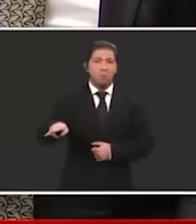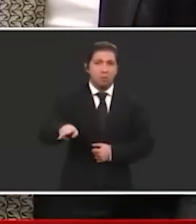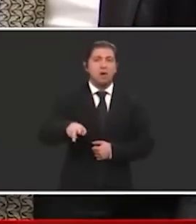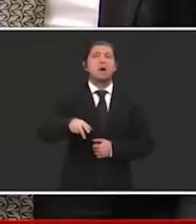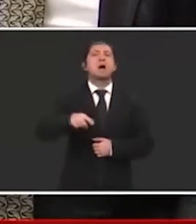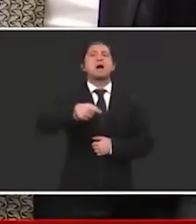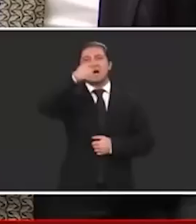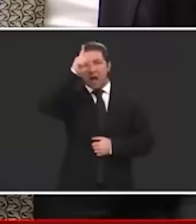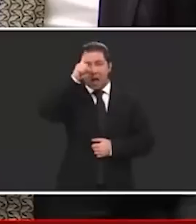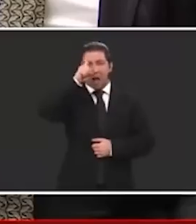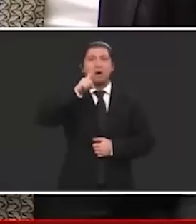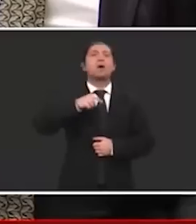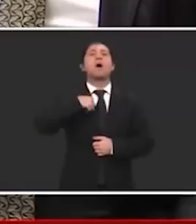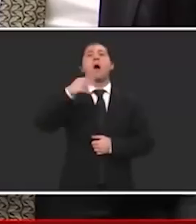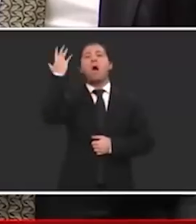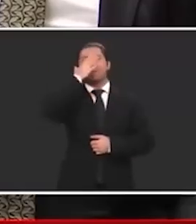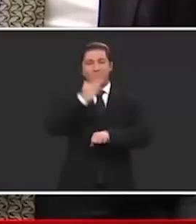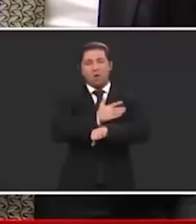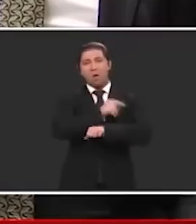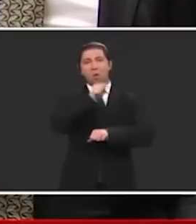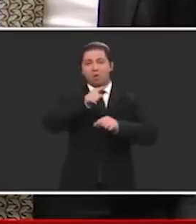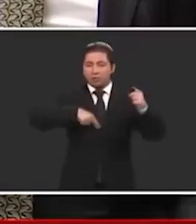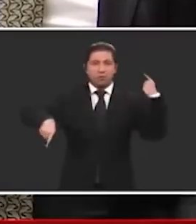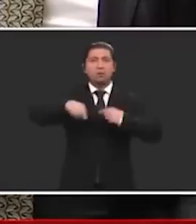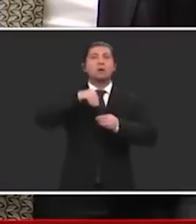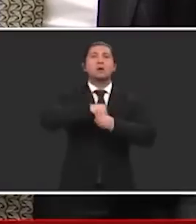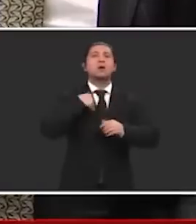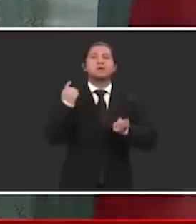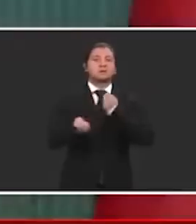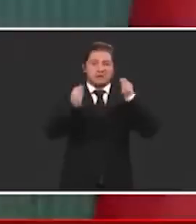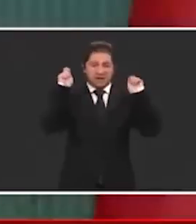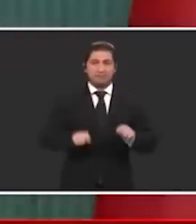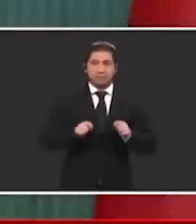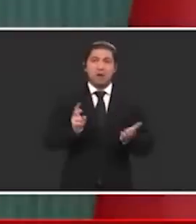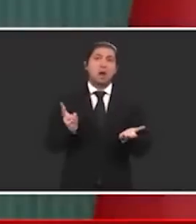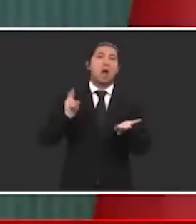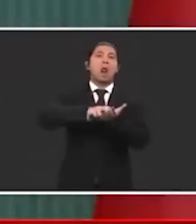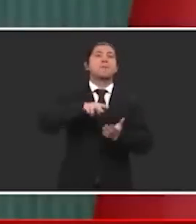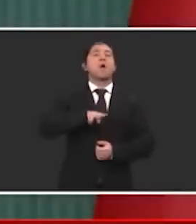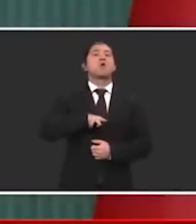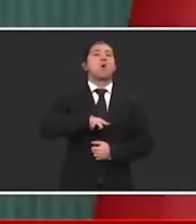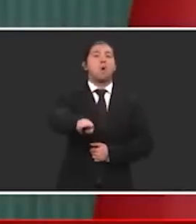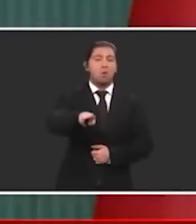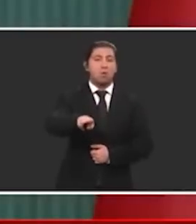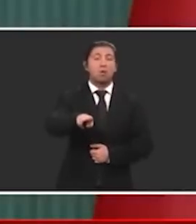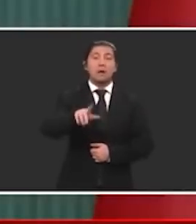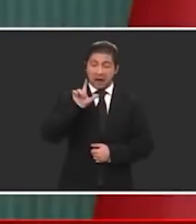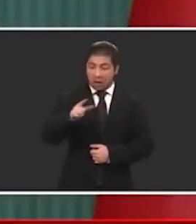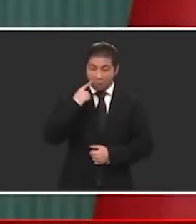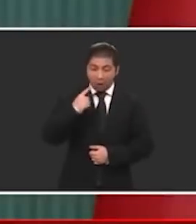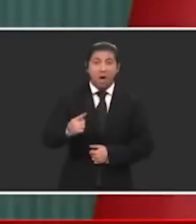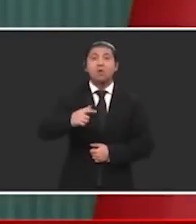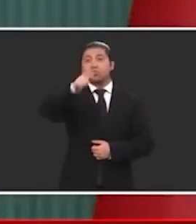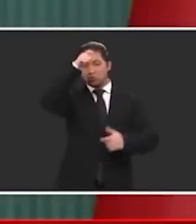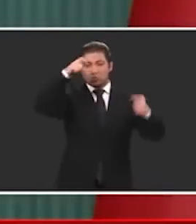ve Körfez ülkeleriyle birlikte hayata geçireceğimiz kalkınma yolu, gerekse